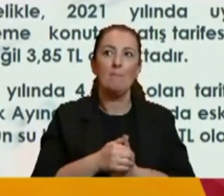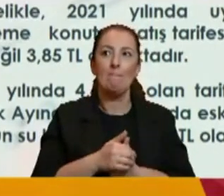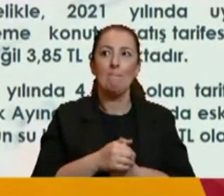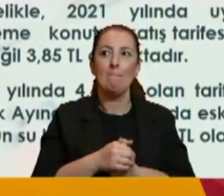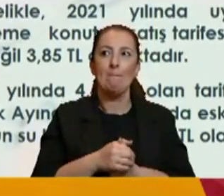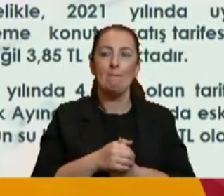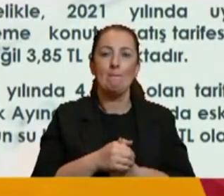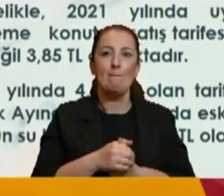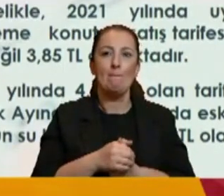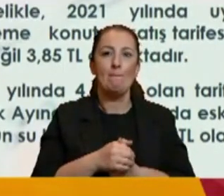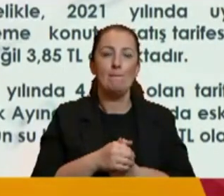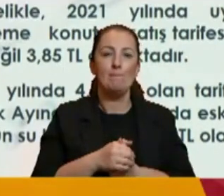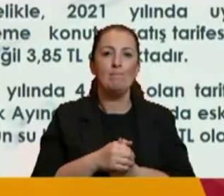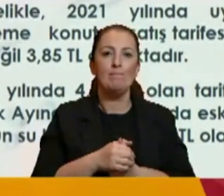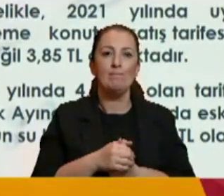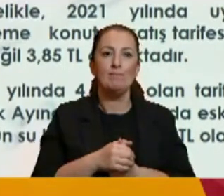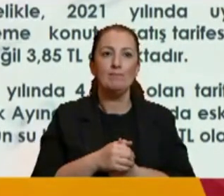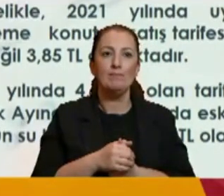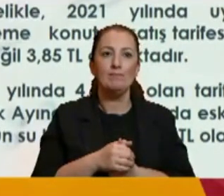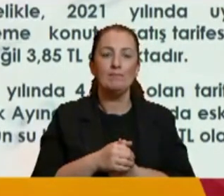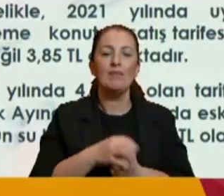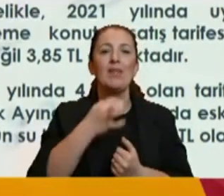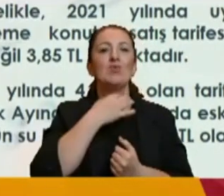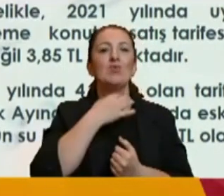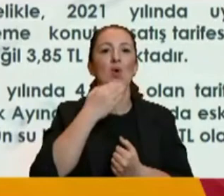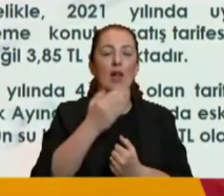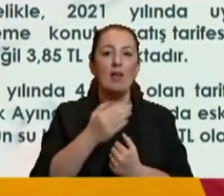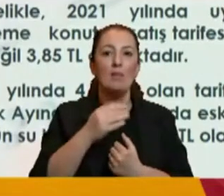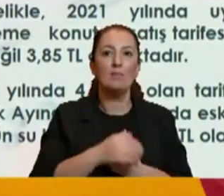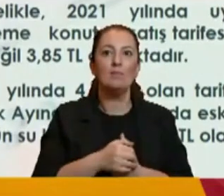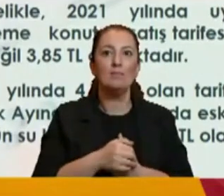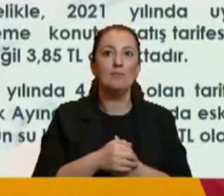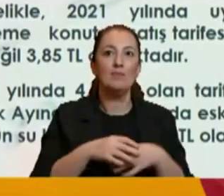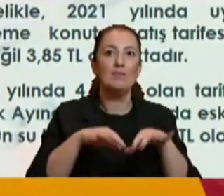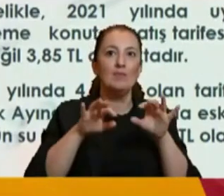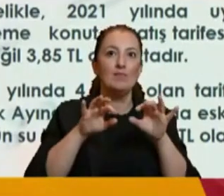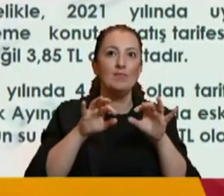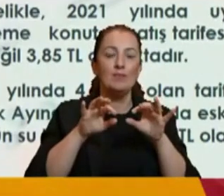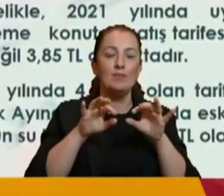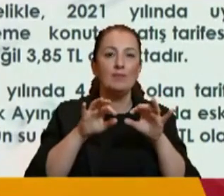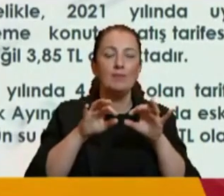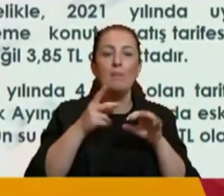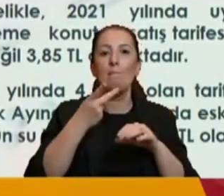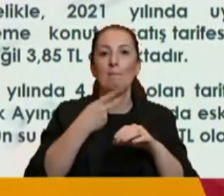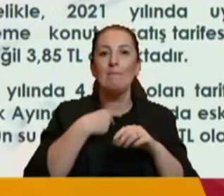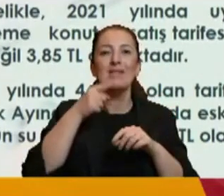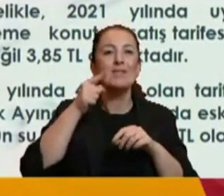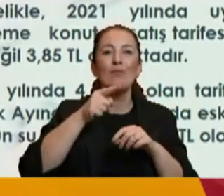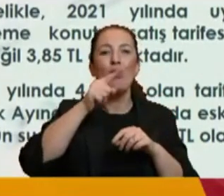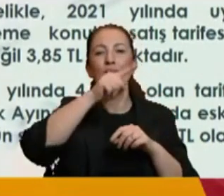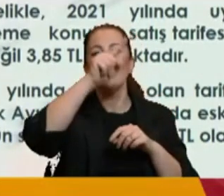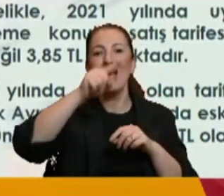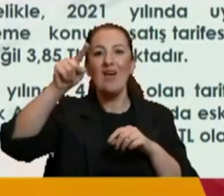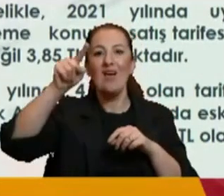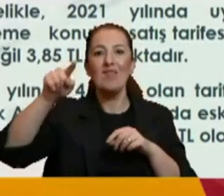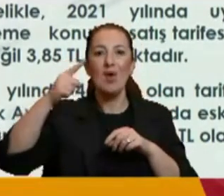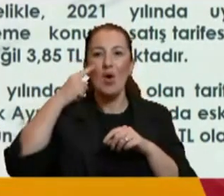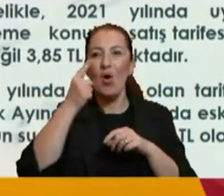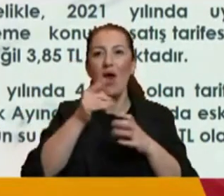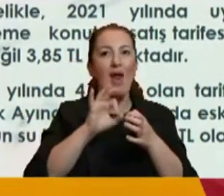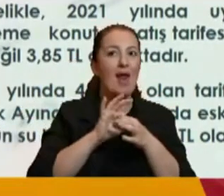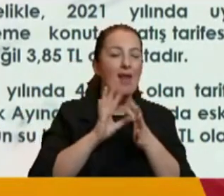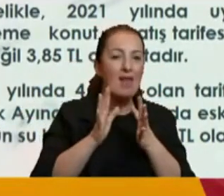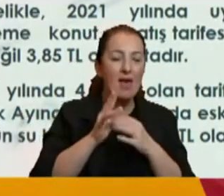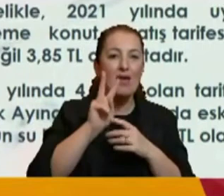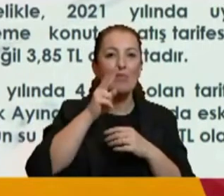tamam çok güzel düzeltiniz Başkanım teşekkür ederim Şimdi 2010 biz bu grafiği neye göre yazdık 2019